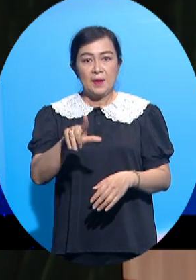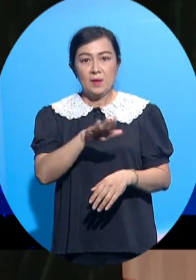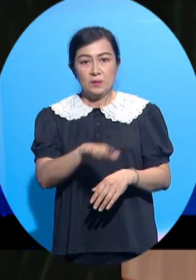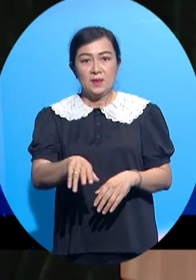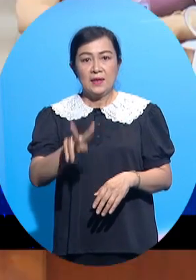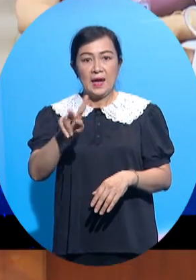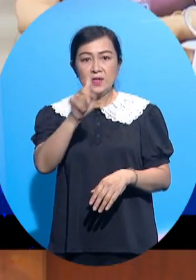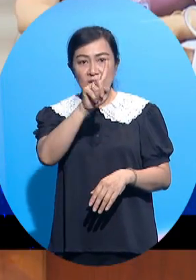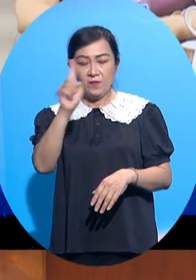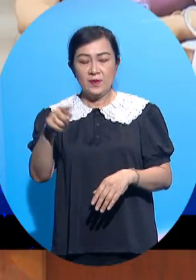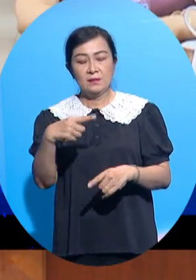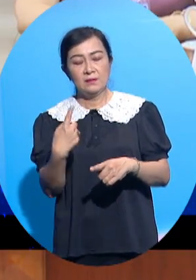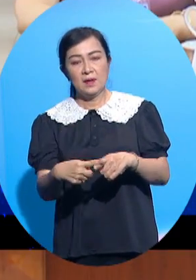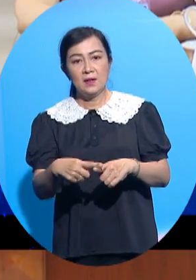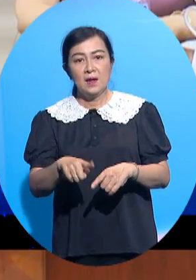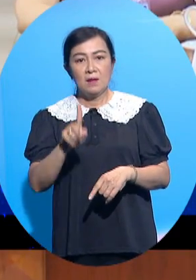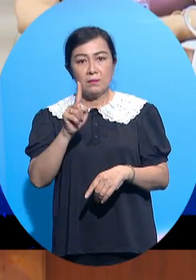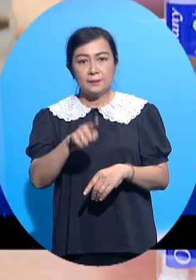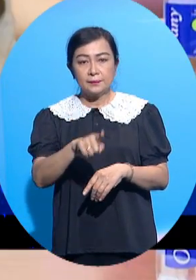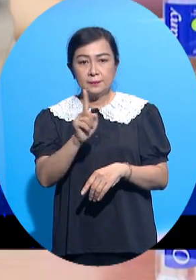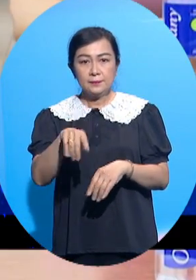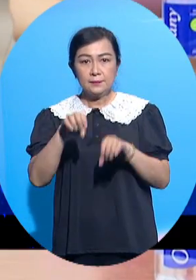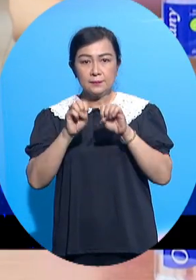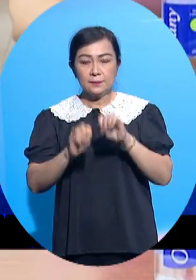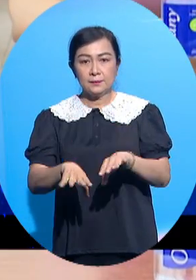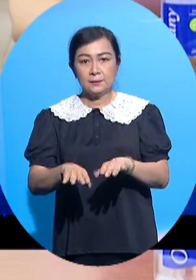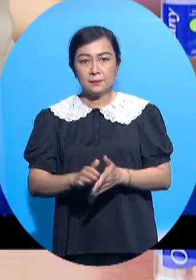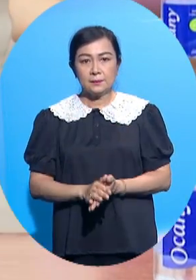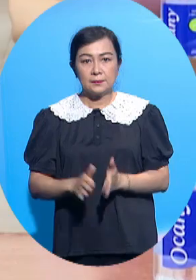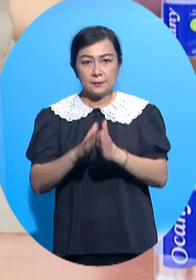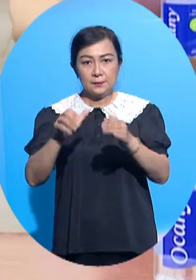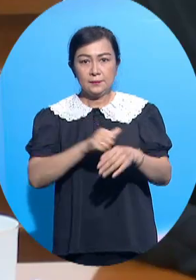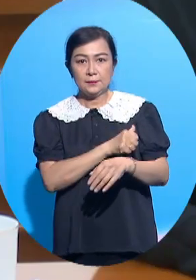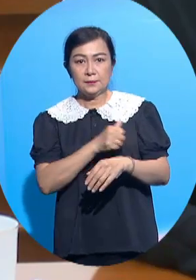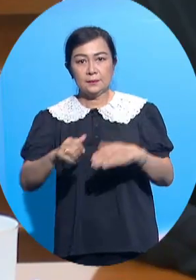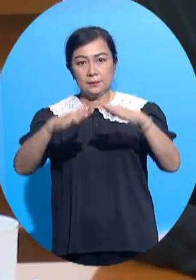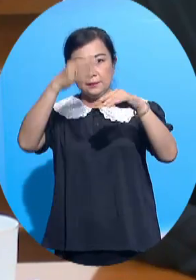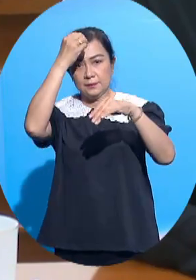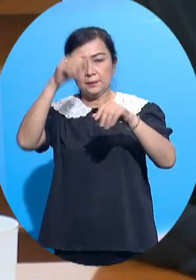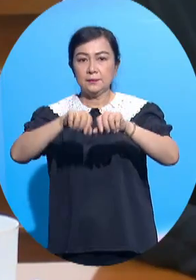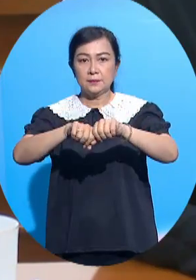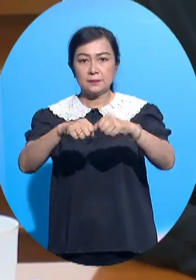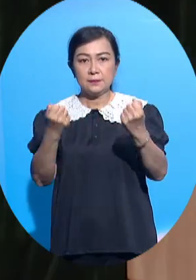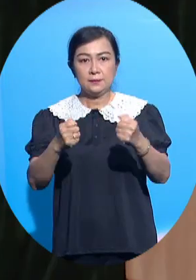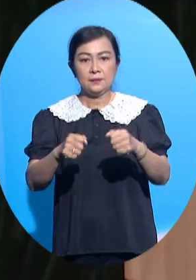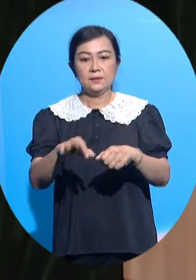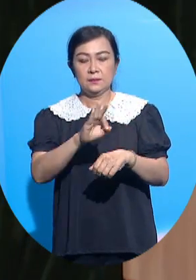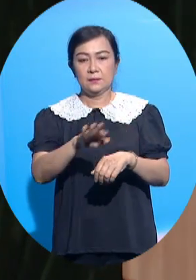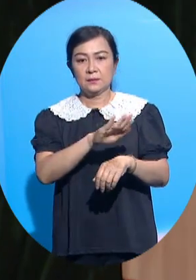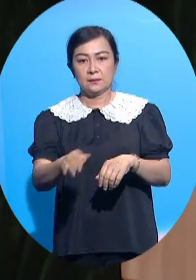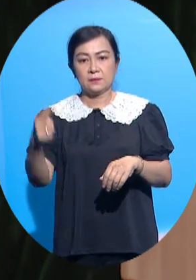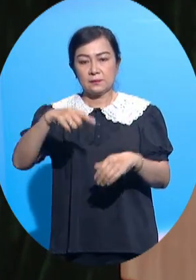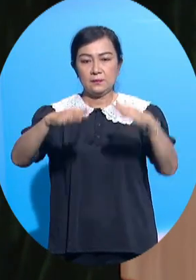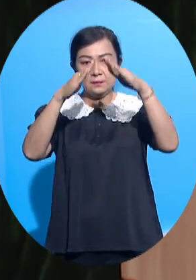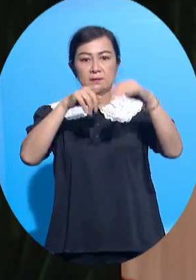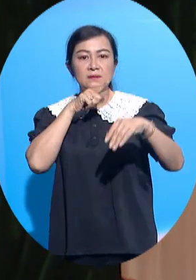tại có bảy học sinh hai giáo viên thiệt mạng một giáo viên bị mất tích do bảo lũ hàng chục ngàn trường học bị hư hại hàng triệu học sinh chưa thể